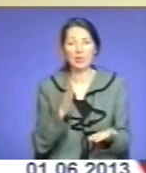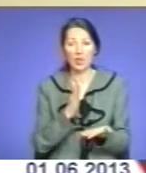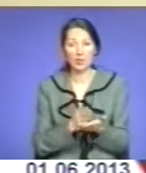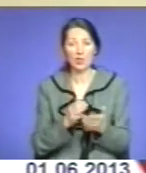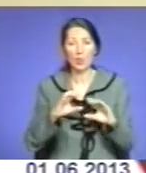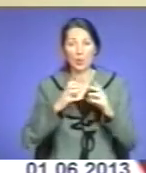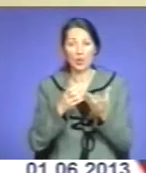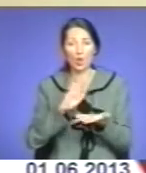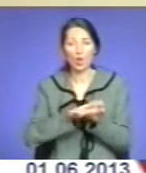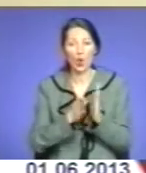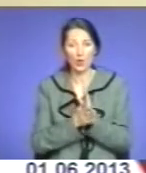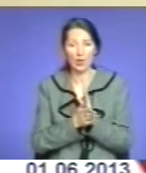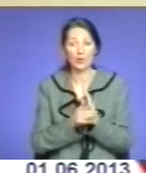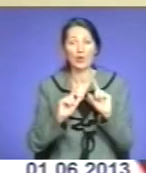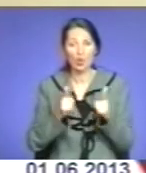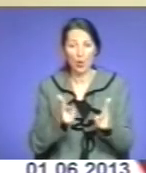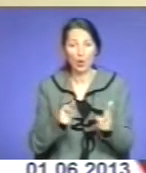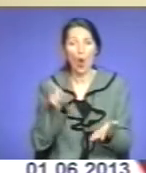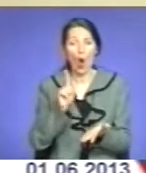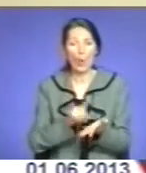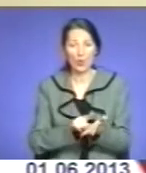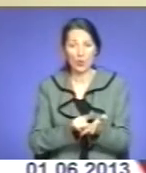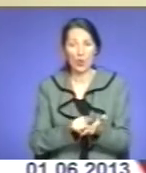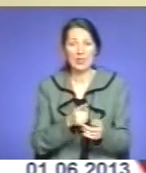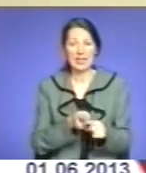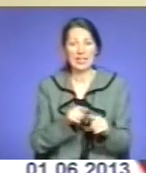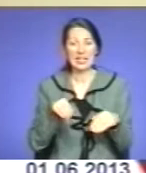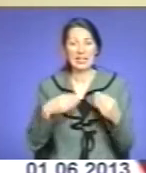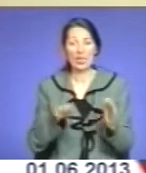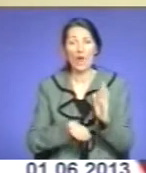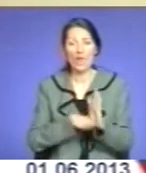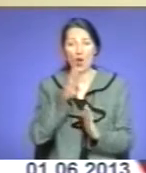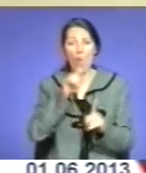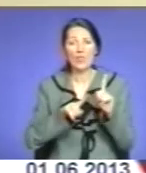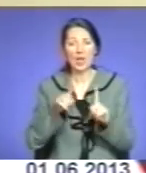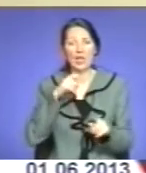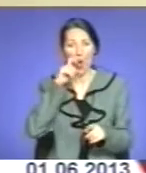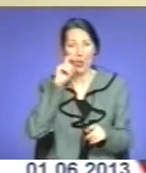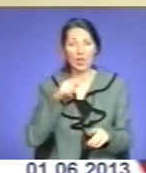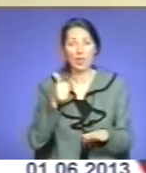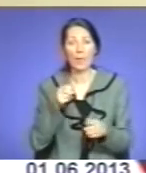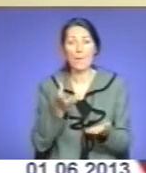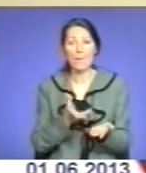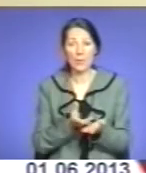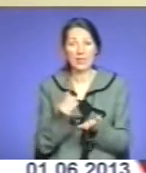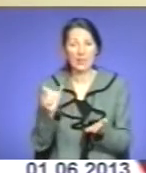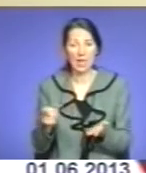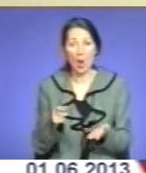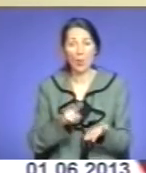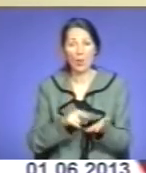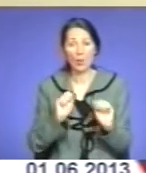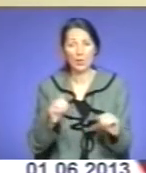міжнародних договорів, згоду на обов'язковість яких надано Верховною Радою України, платник податку може зменшити